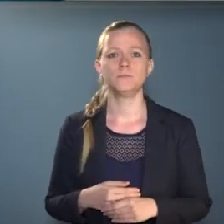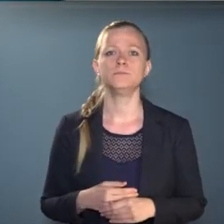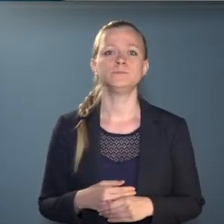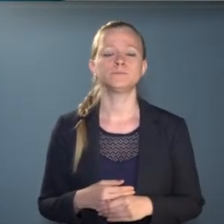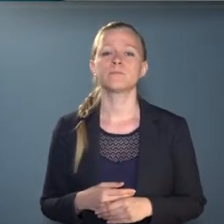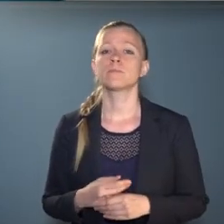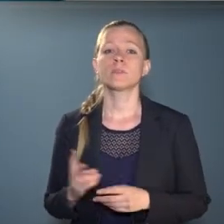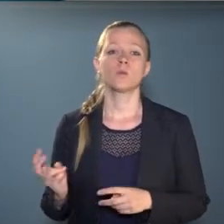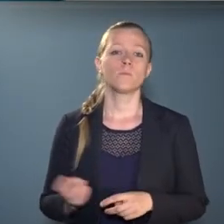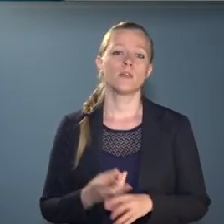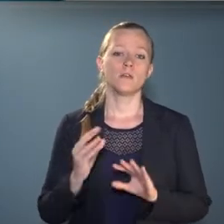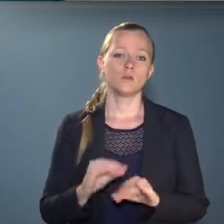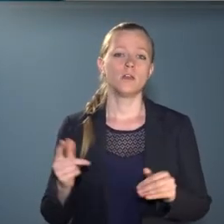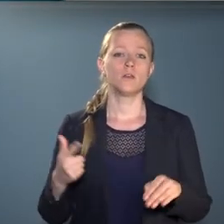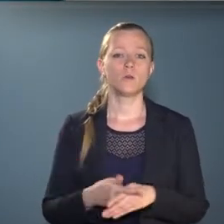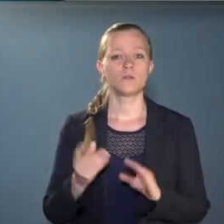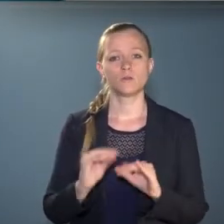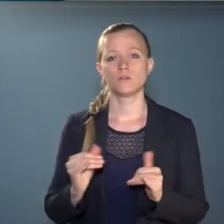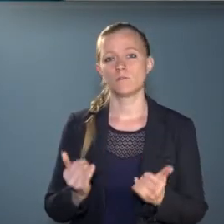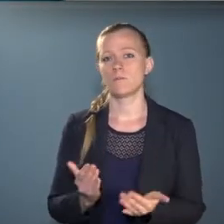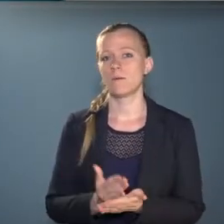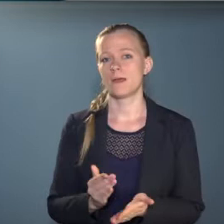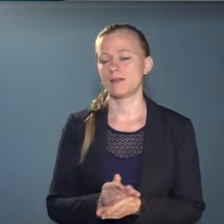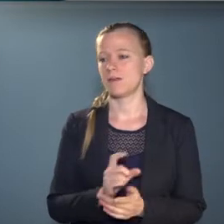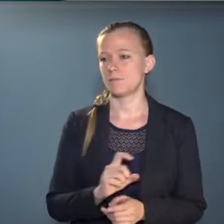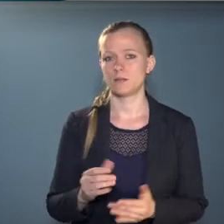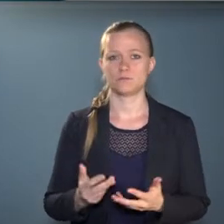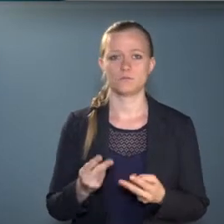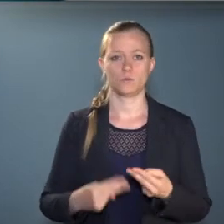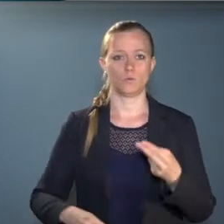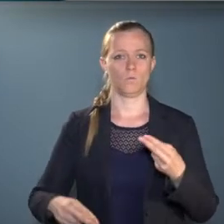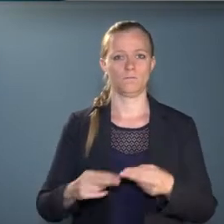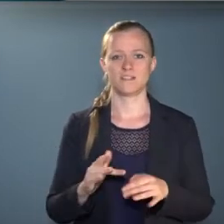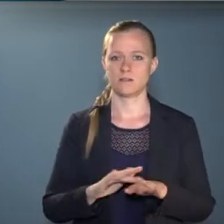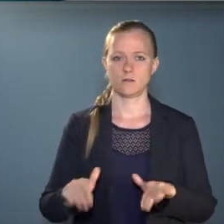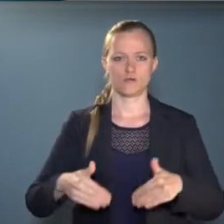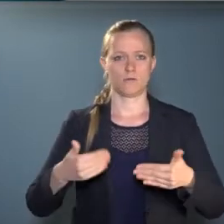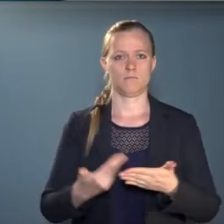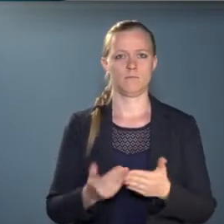Kőbánya oktatás, illetve közoktatása ma már így módon gazdagodott, színesedett.